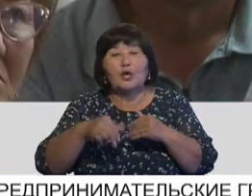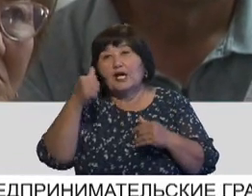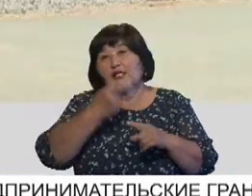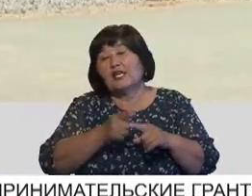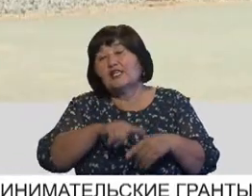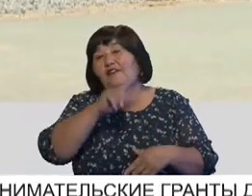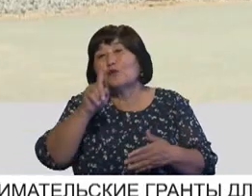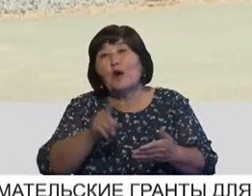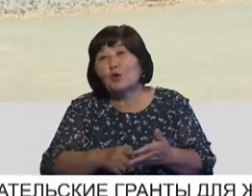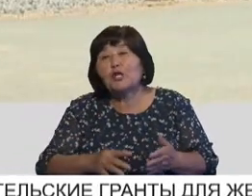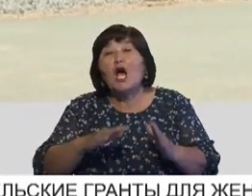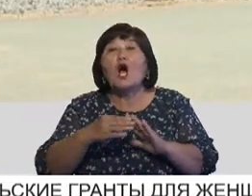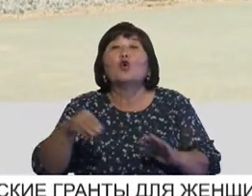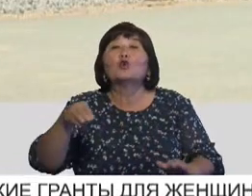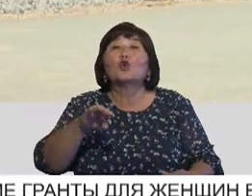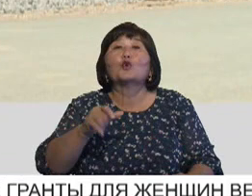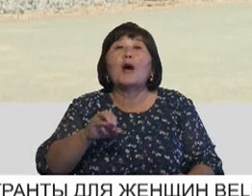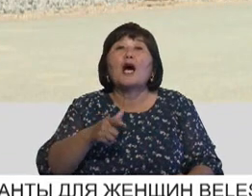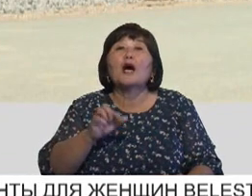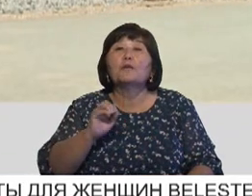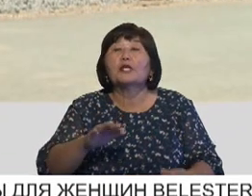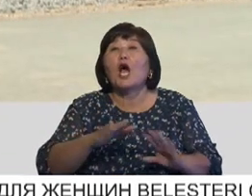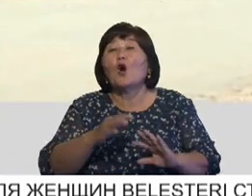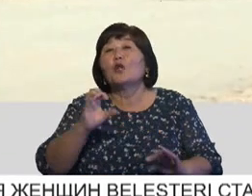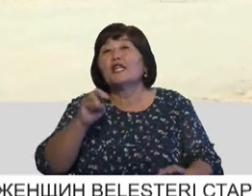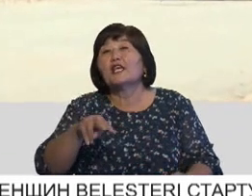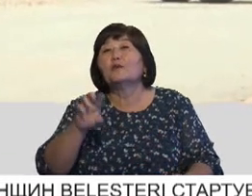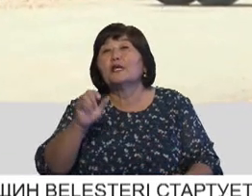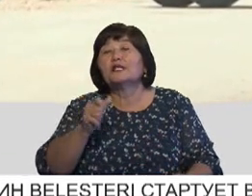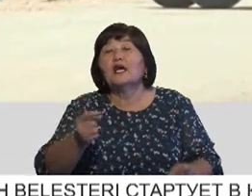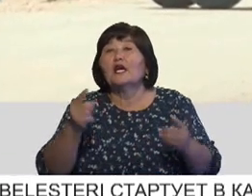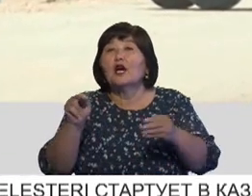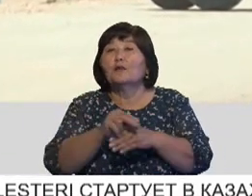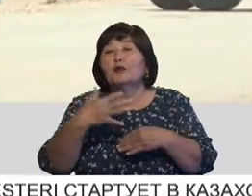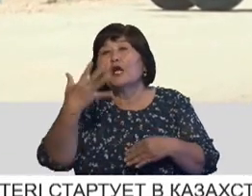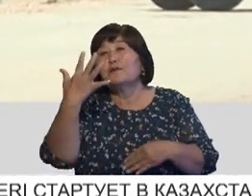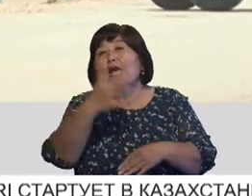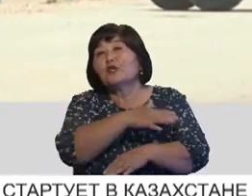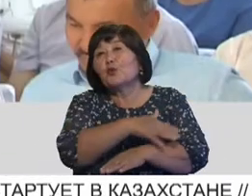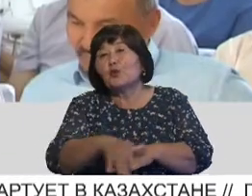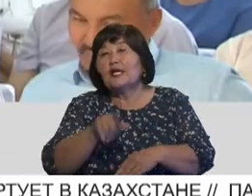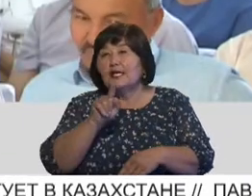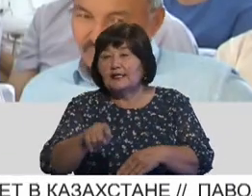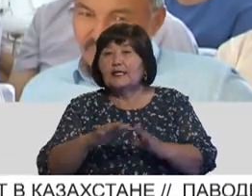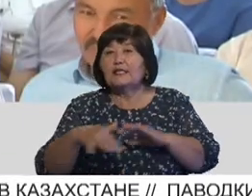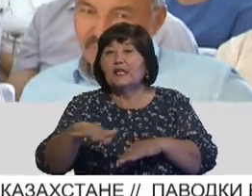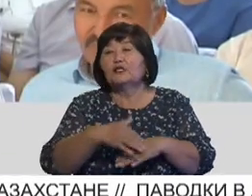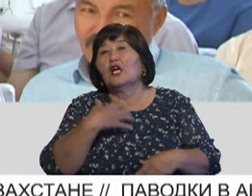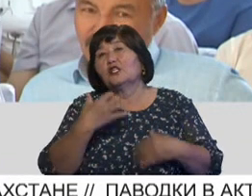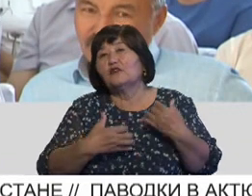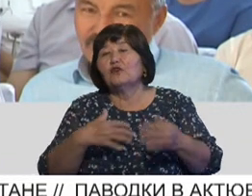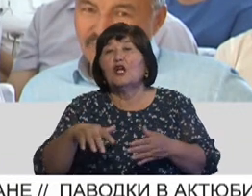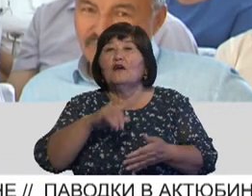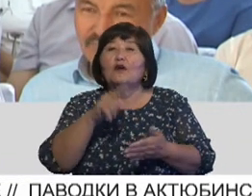этого вопроса. В ауле Турмагамбет в рамках программы «Аул Ельбисыга» капитальный ремонт прошли 5 улиц. И здесь население тревожит вопрос